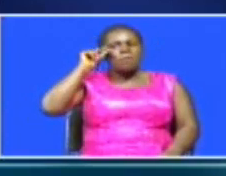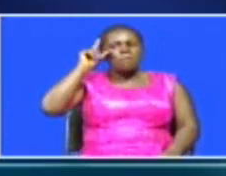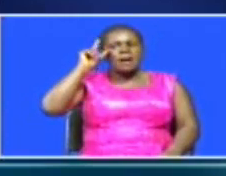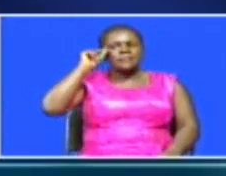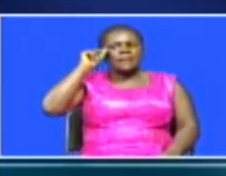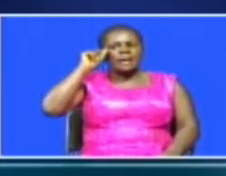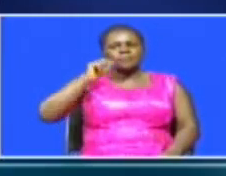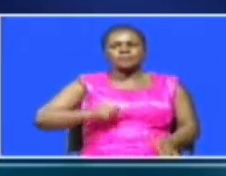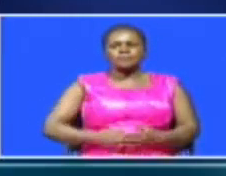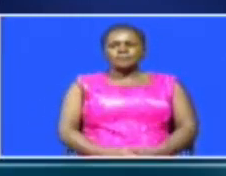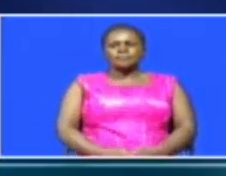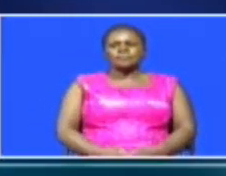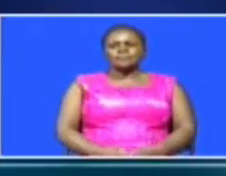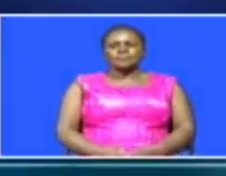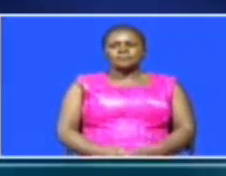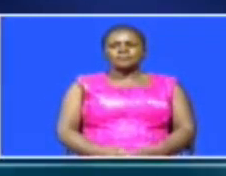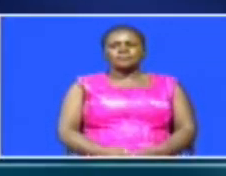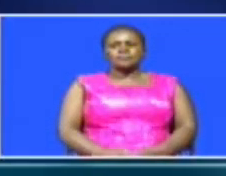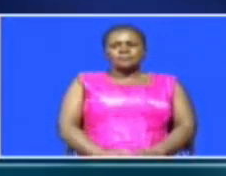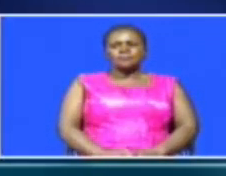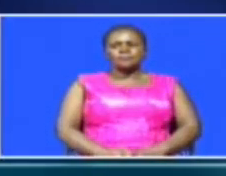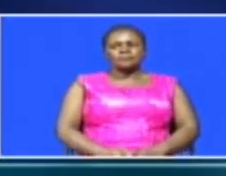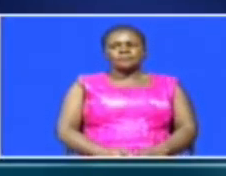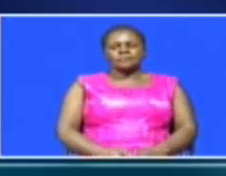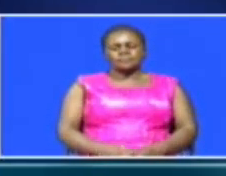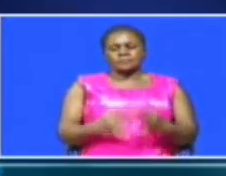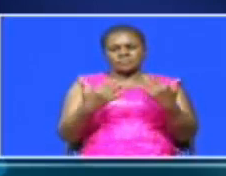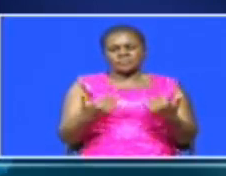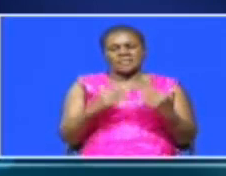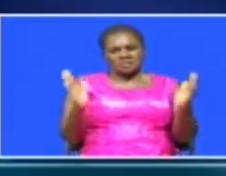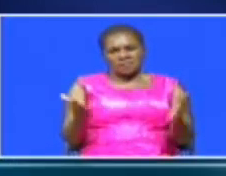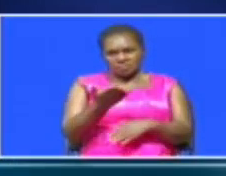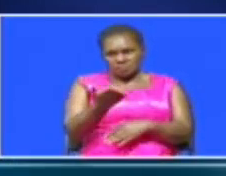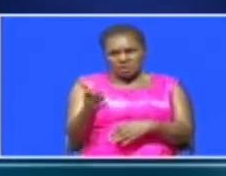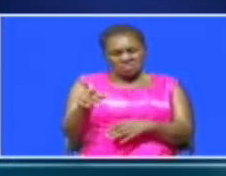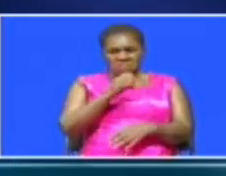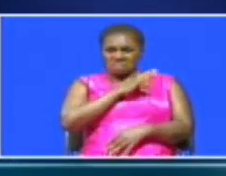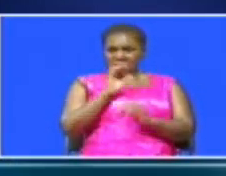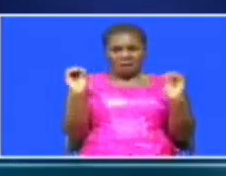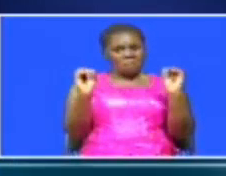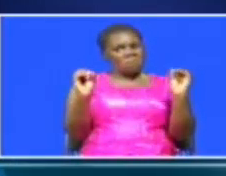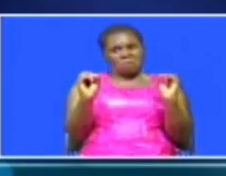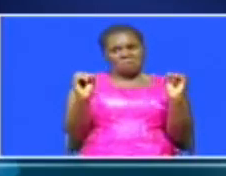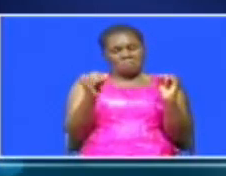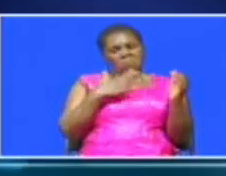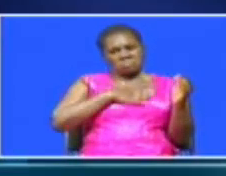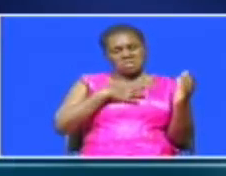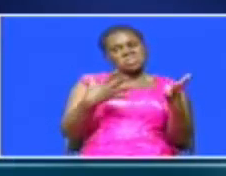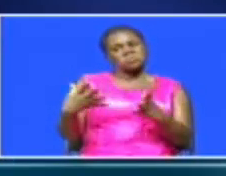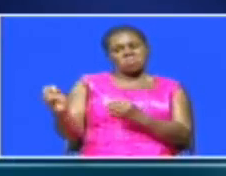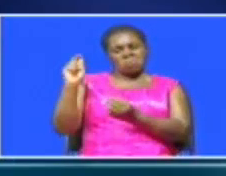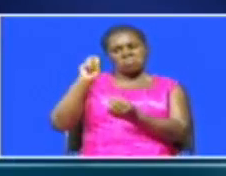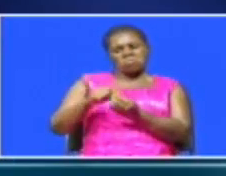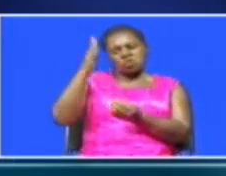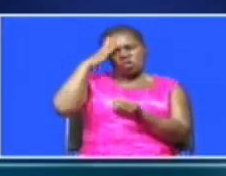mimi ni Tobias Chanji. Na basi mpenzi mtazamaji, na kusihi tu usiogope kujitokeza kupimwa, ni heri